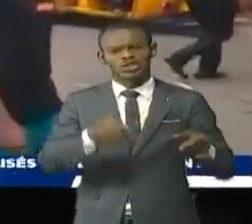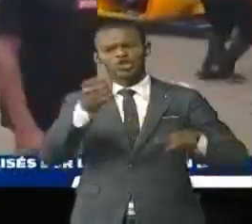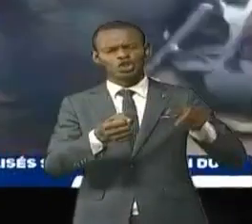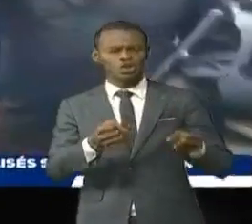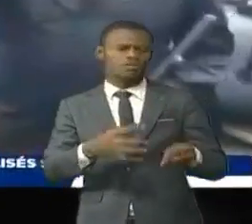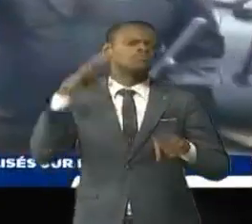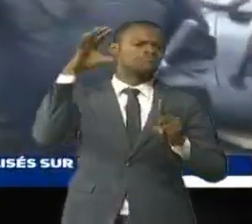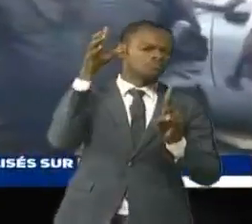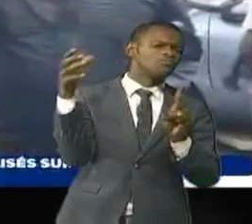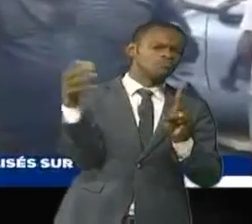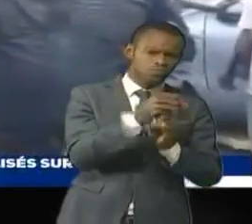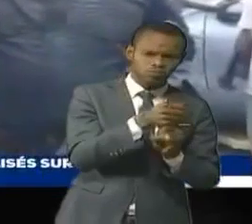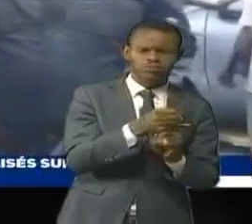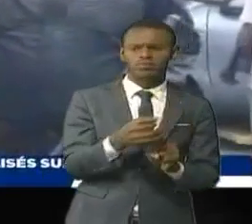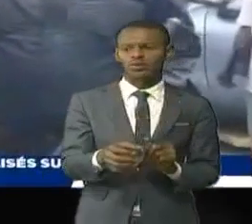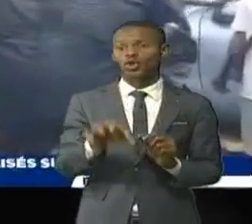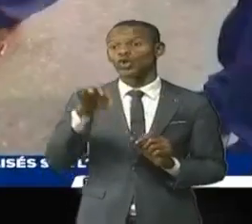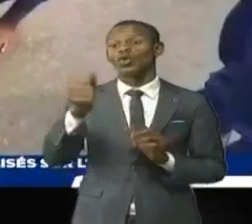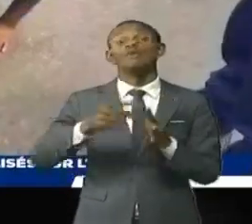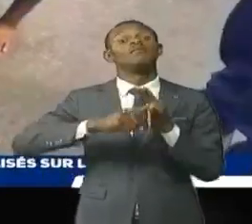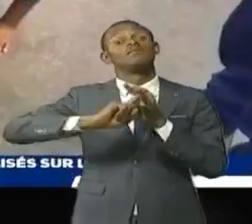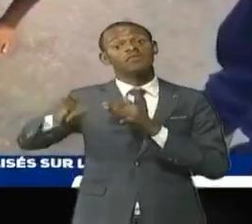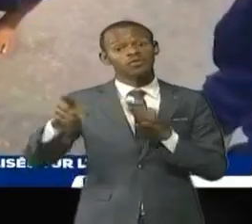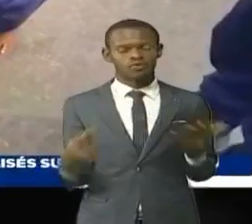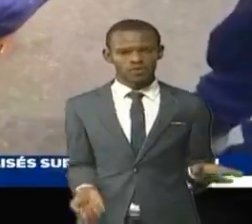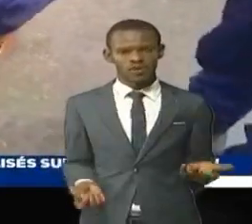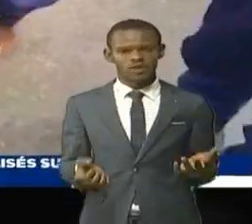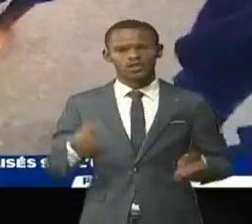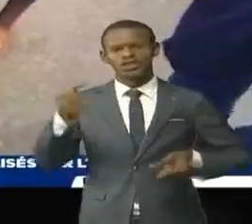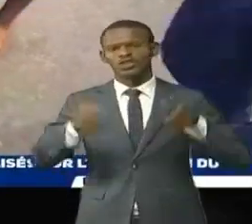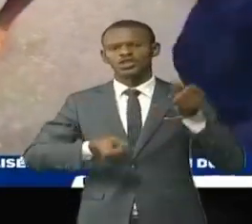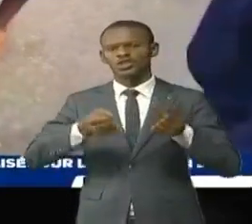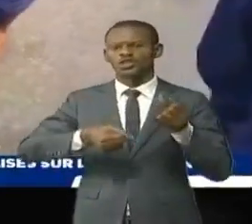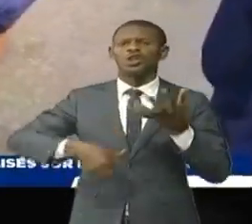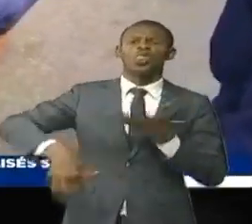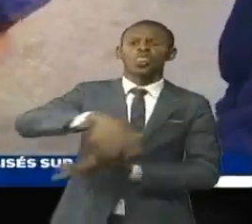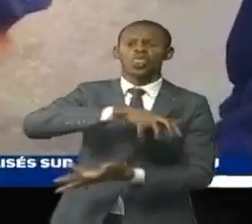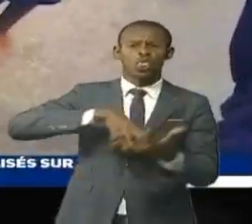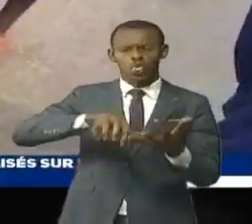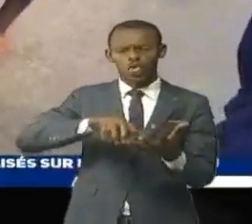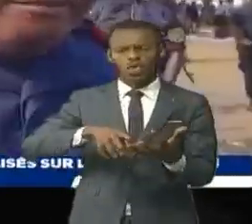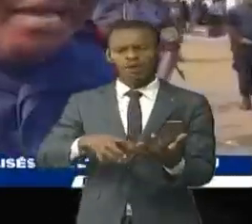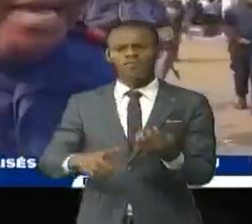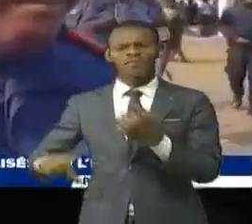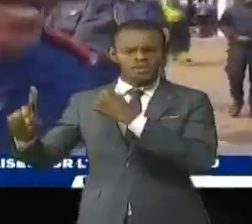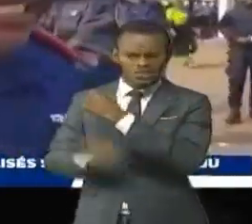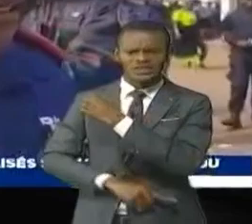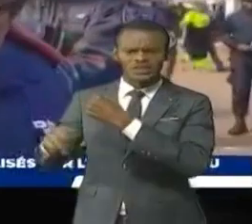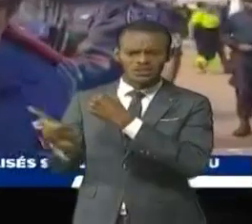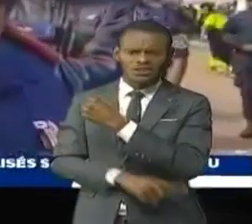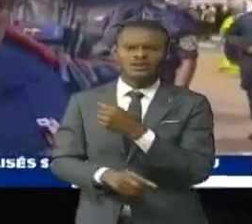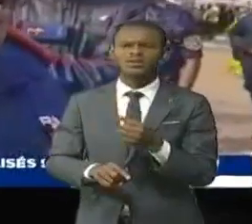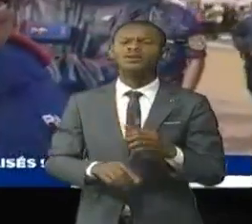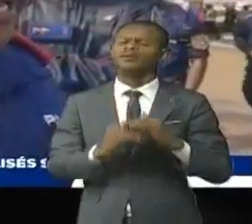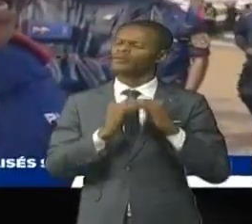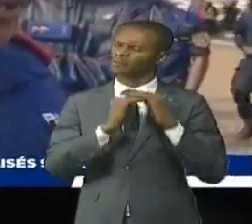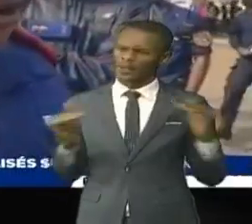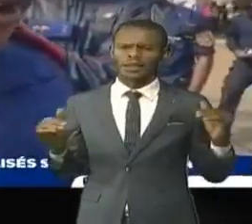Les autres ont pris la poudre d'escampette et les chauffeurs barbares ont été contraints à faire quelques pompes. Mais bah, un civique,